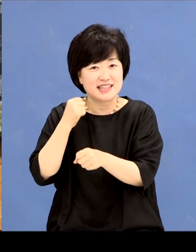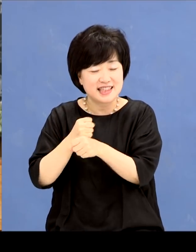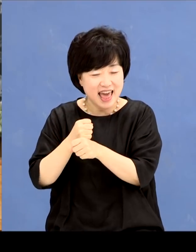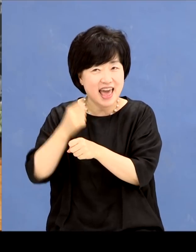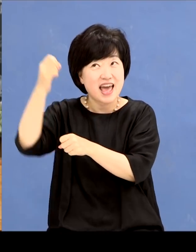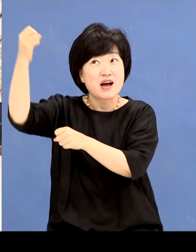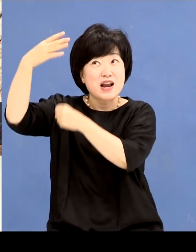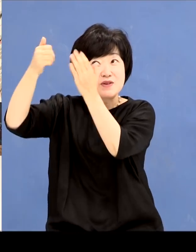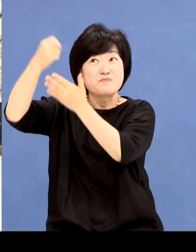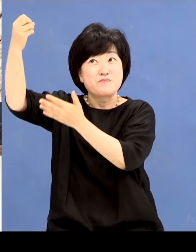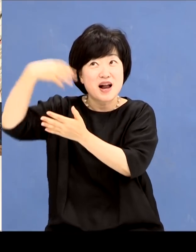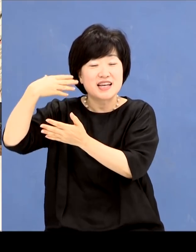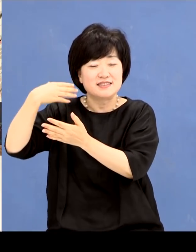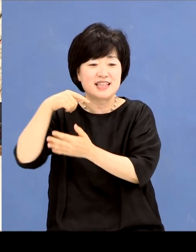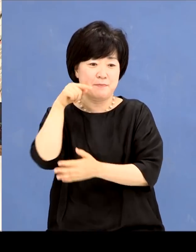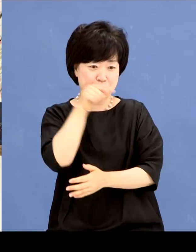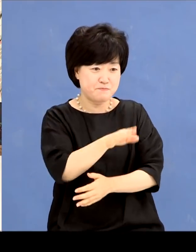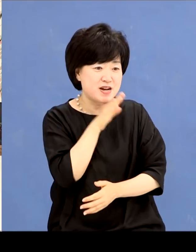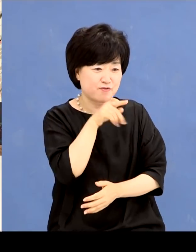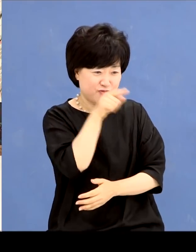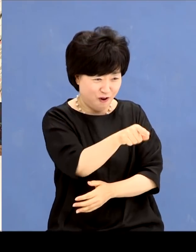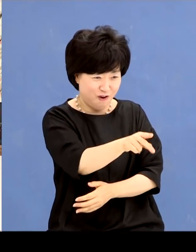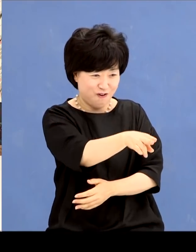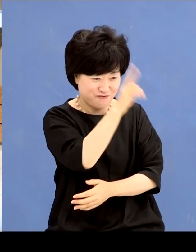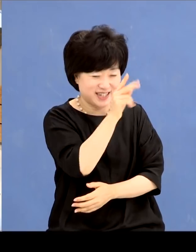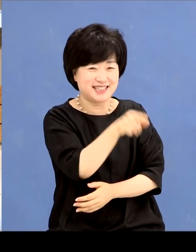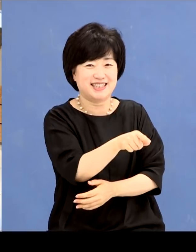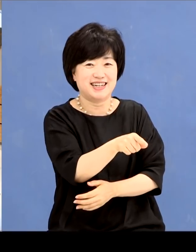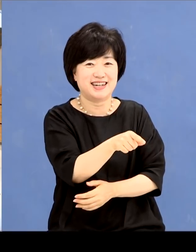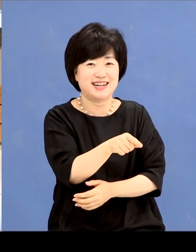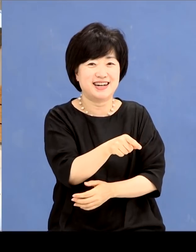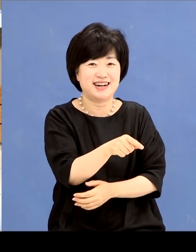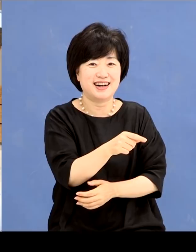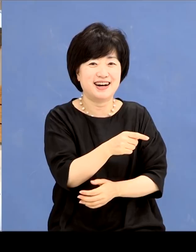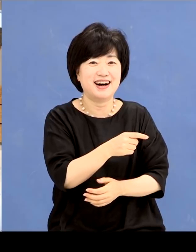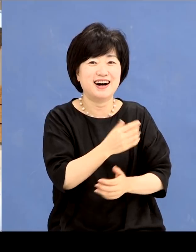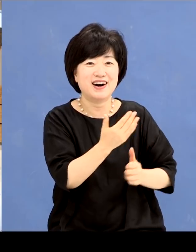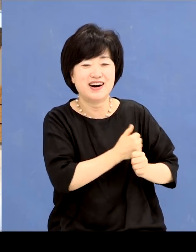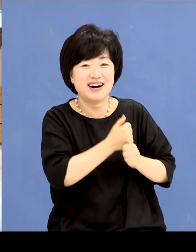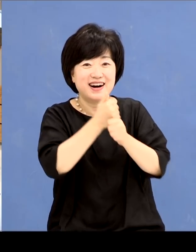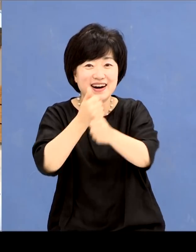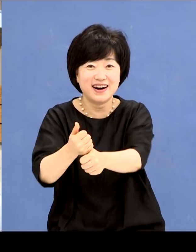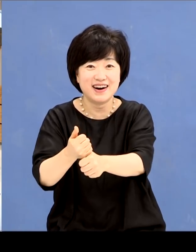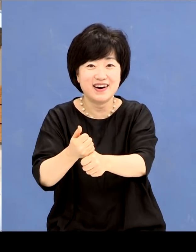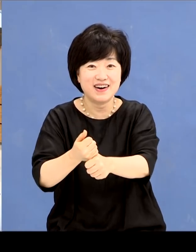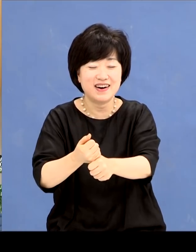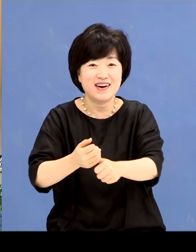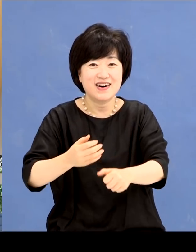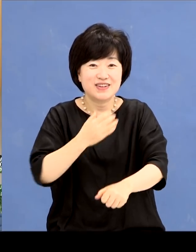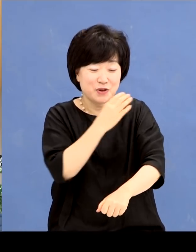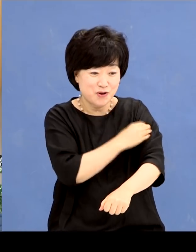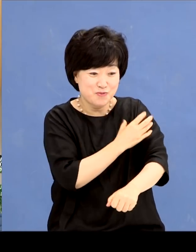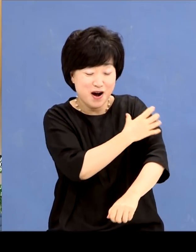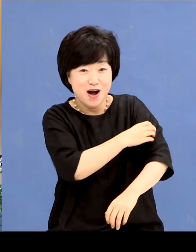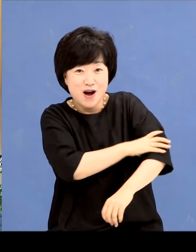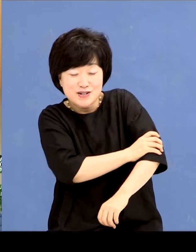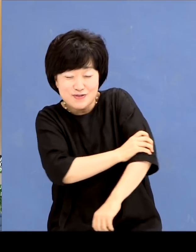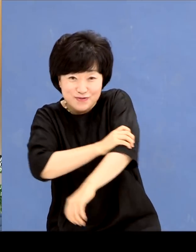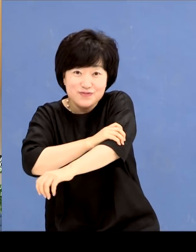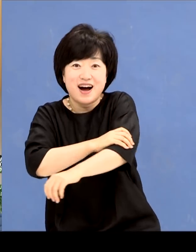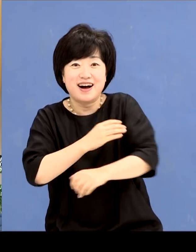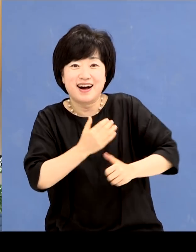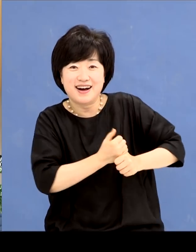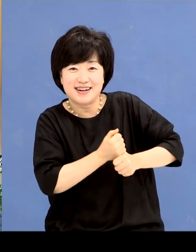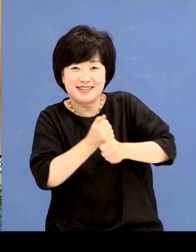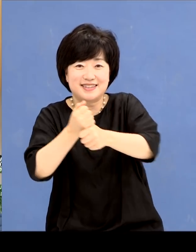우리랑 같이 교회를 약간 가야겠다. 특공대 같은 거. 그러게요. 거의 납치 수준이에요. 납치. 네. 그러면서 이렇게 막 끌고 가시려고 하시는 거예요. 사람들은 다